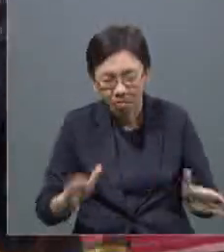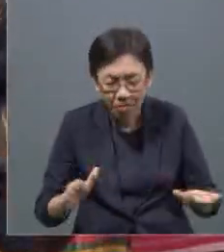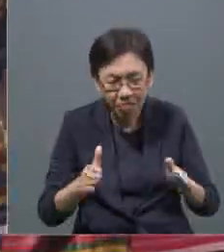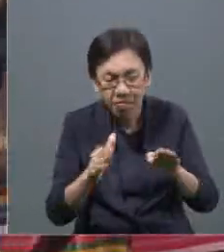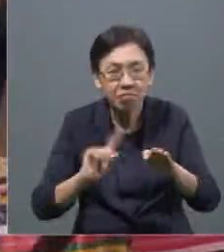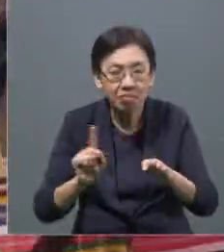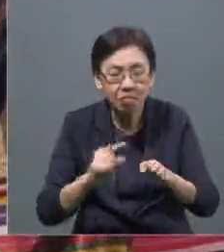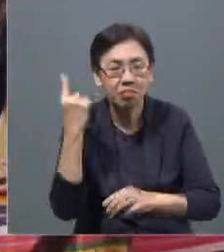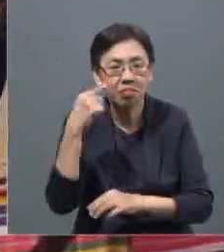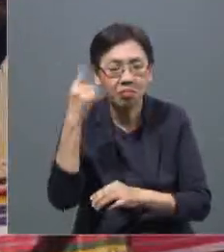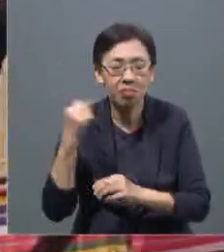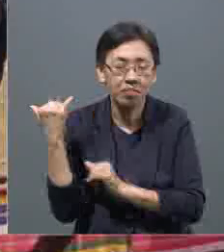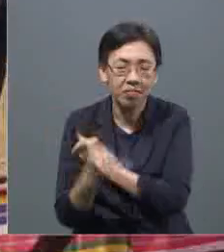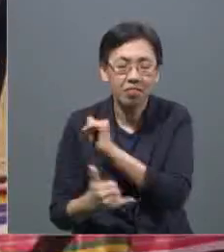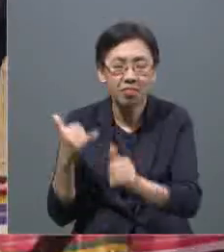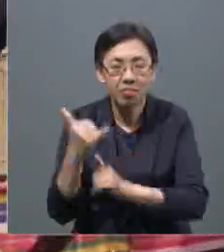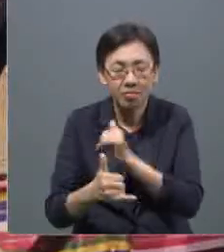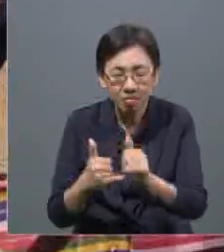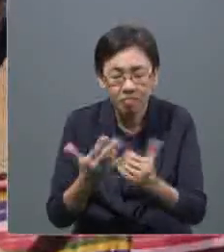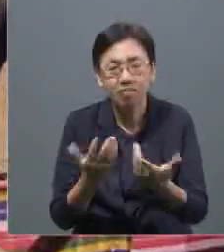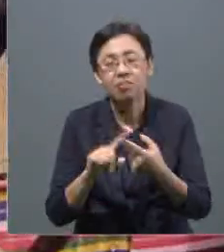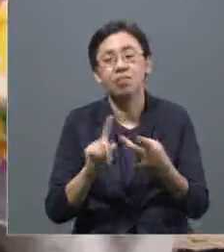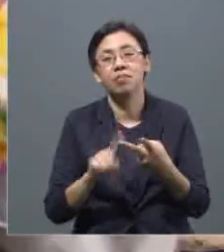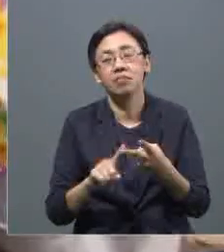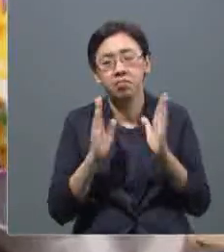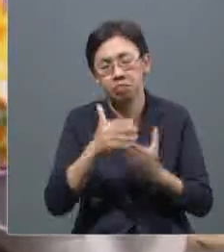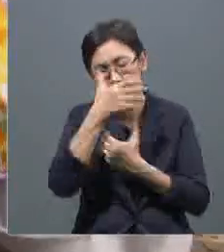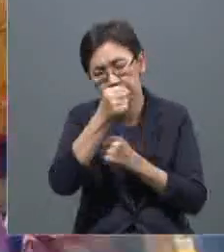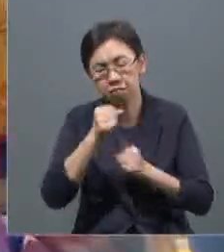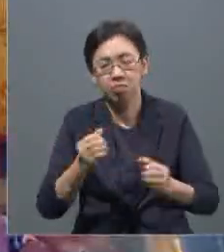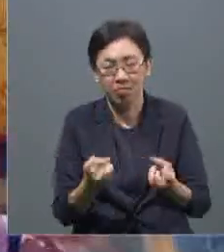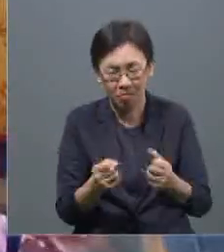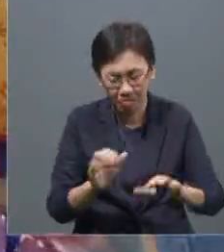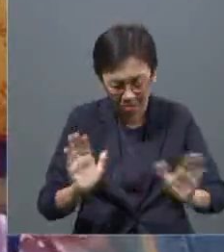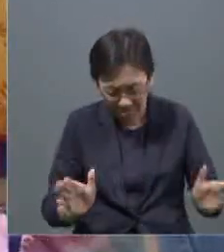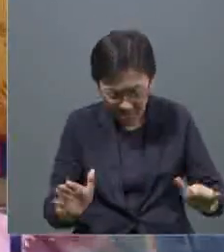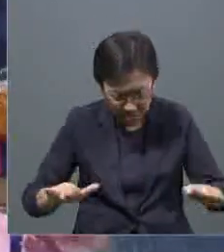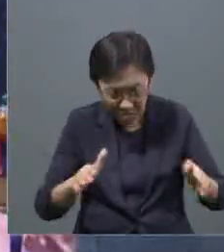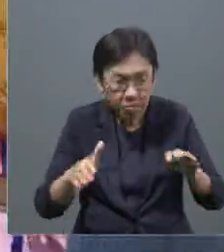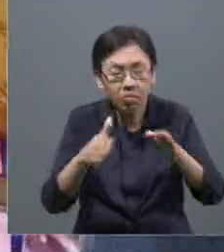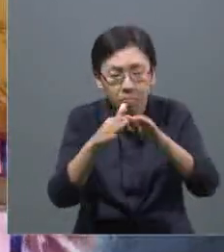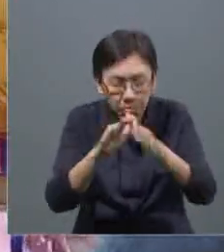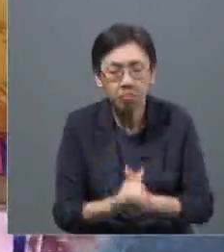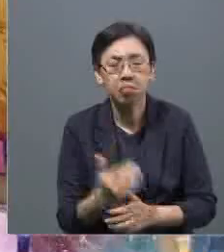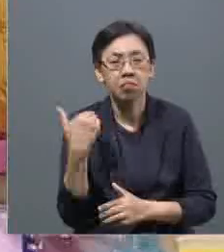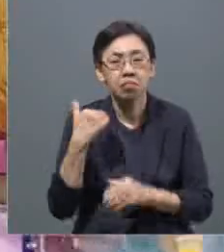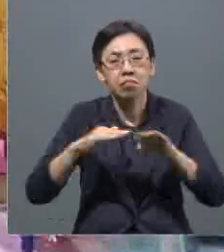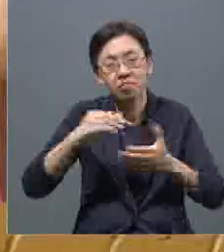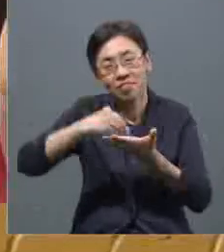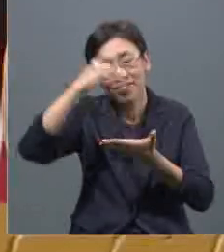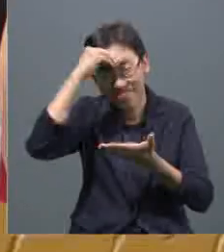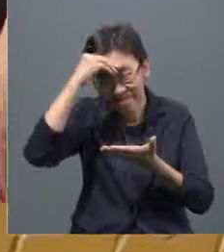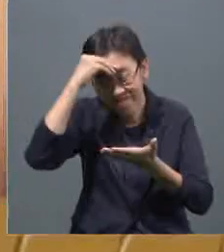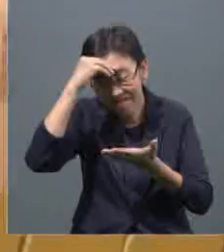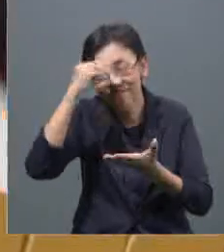ไม่ว่าจะเป็นนักท่องเที่ยวที่เดินทางพาให้ความสนใจนะครับในการก่อทรายนอกจากนี้ก็ยังมีน้องนักเรียนตัวเล็